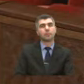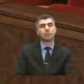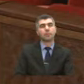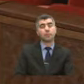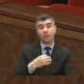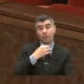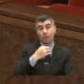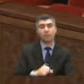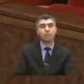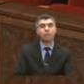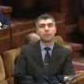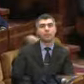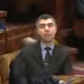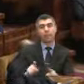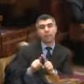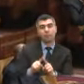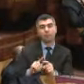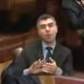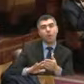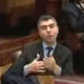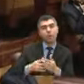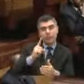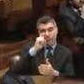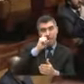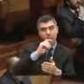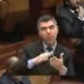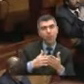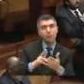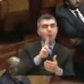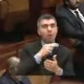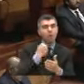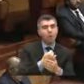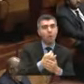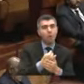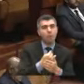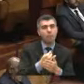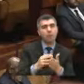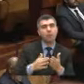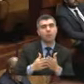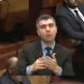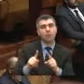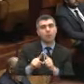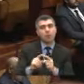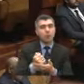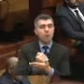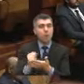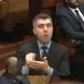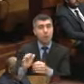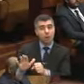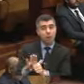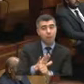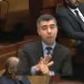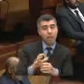وهو ما يعتبر تراجعاً عن التزامات هذه الحكومة القضاء على هذه الظواهر، بحيث لا يسمح